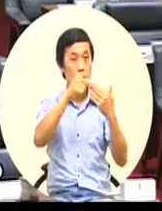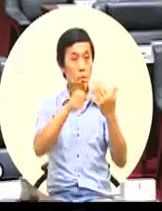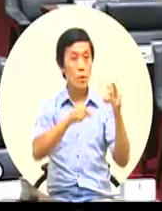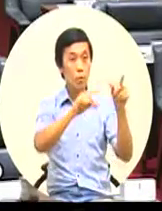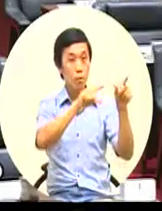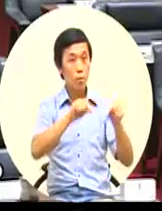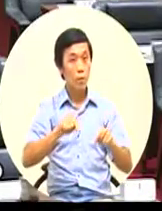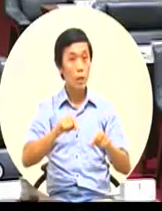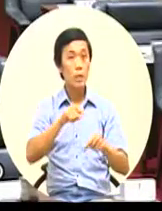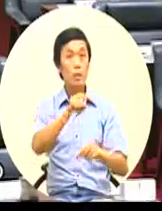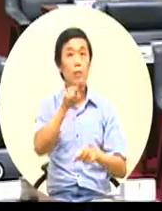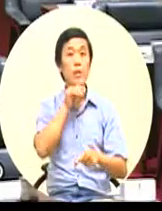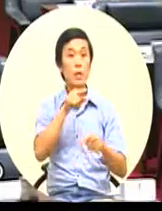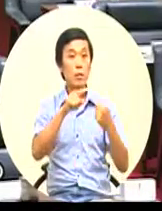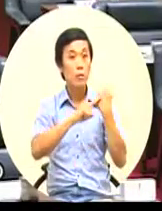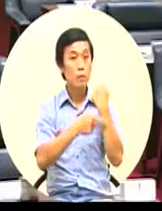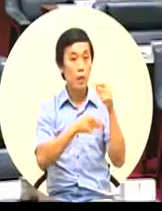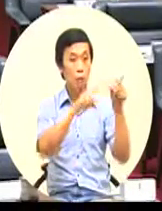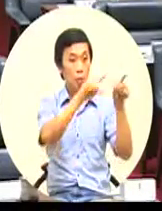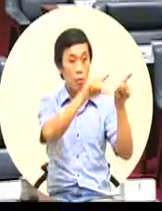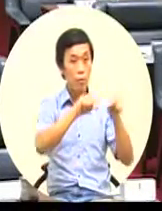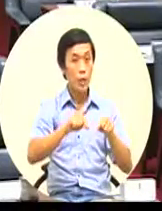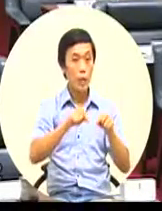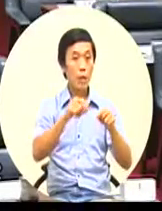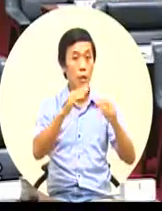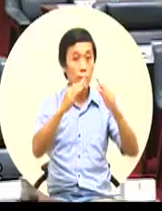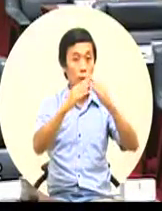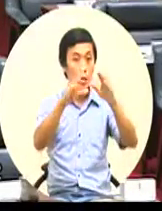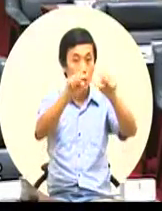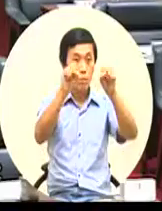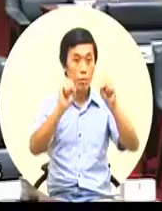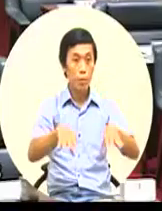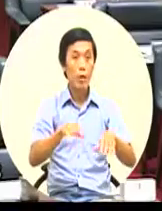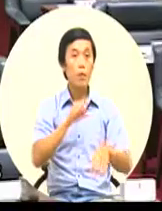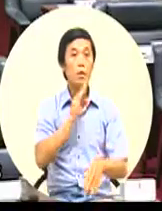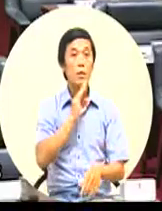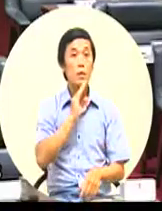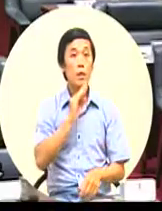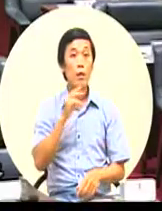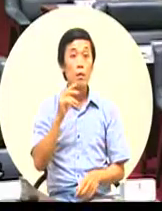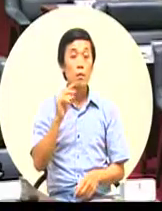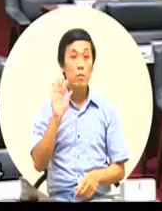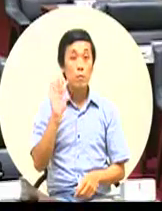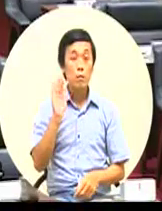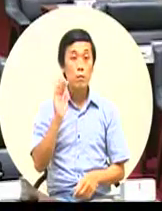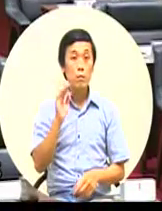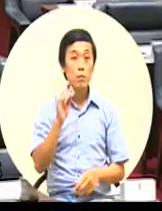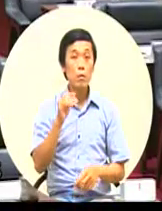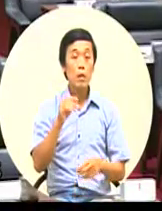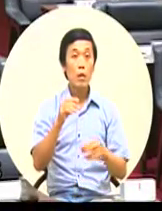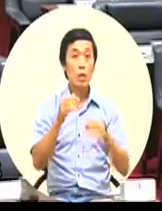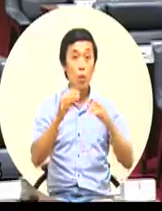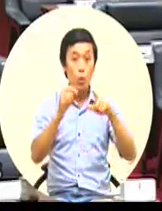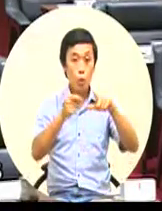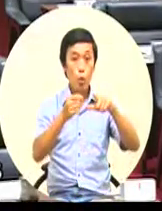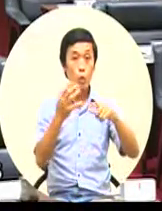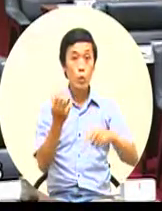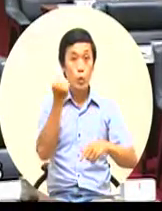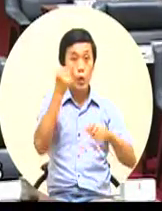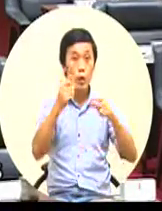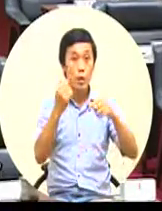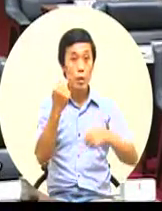们是合法拆除，但是难道公权力的行使只有合法跟违法